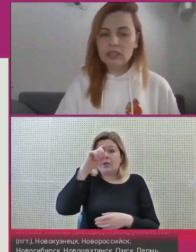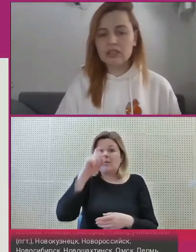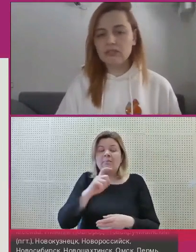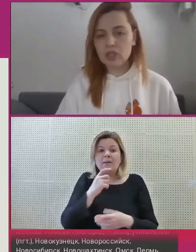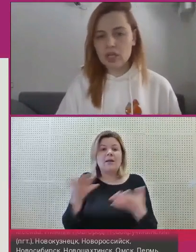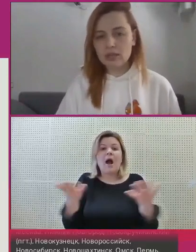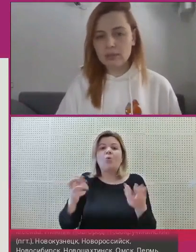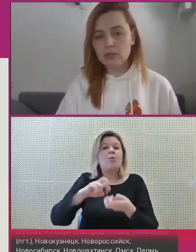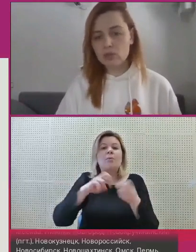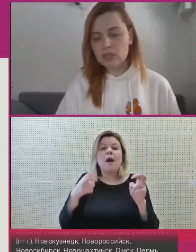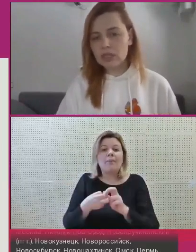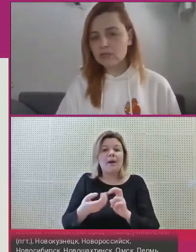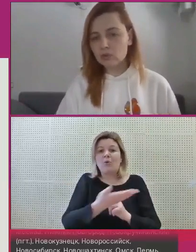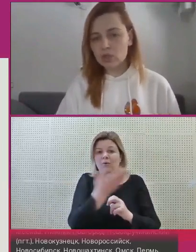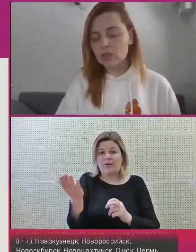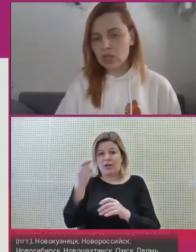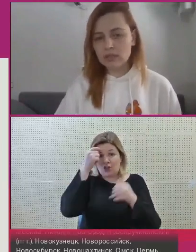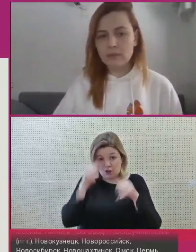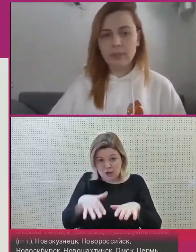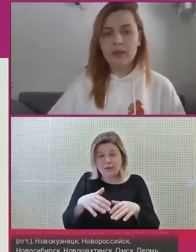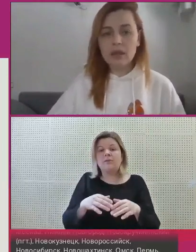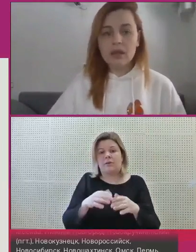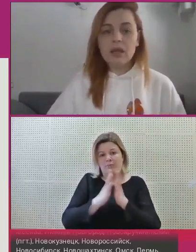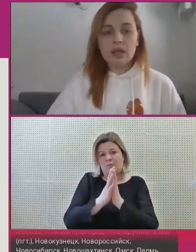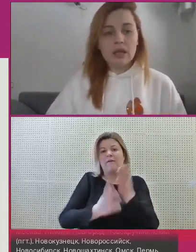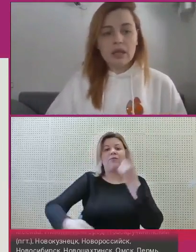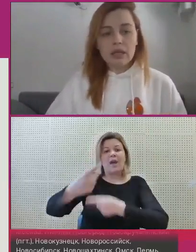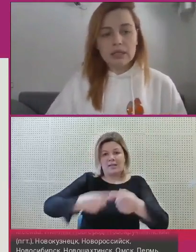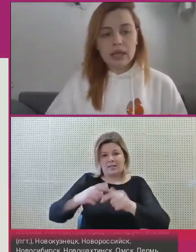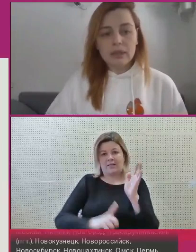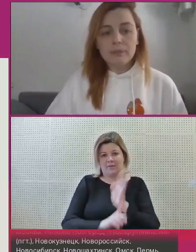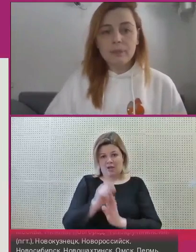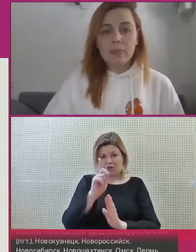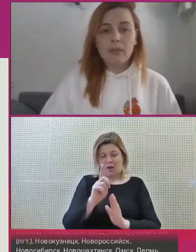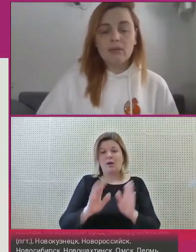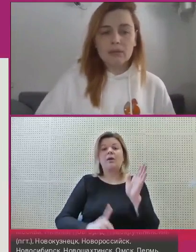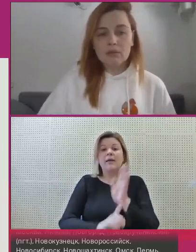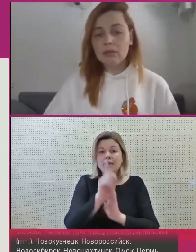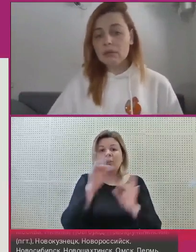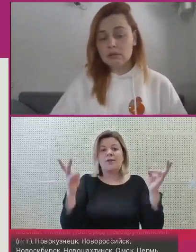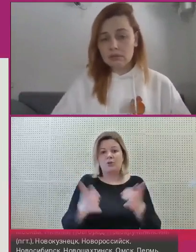то вернитесь в начало, потому что с этого нужно начать. Итак,